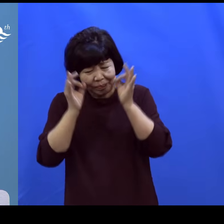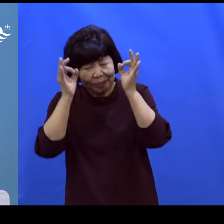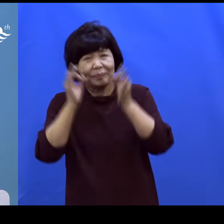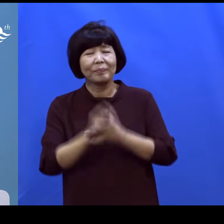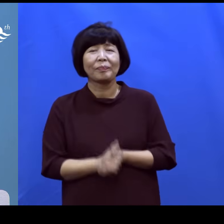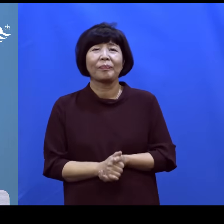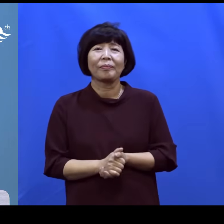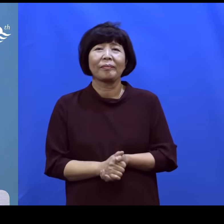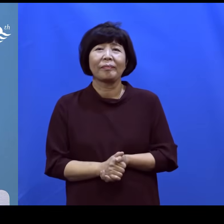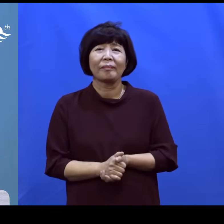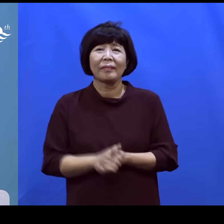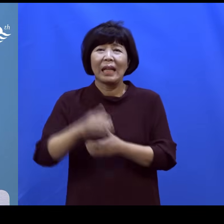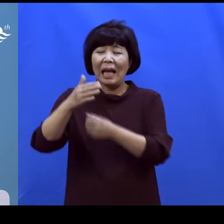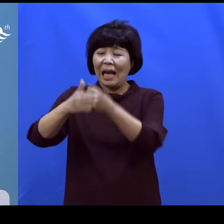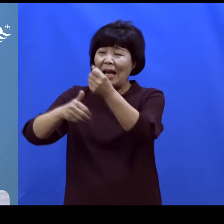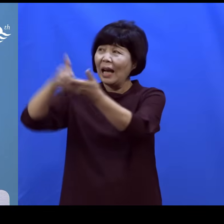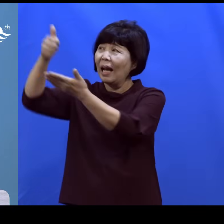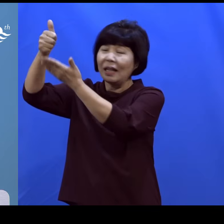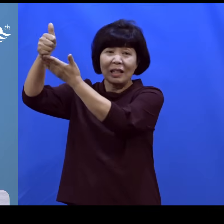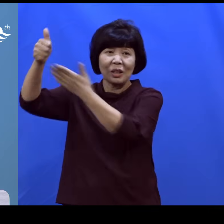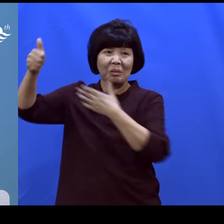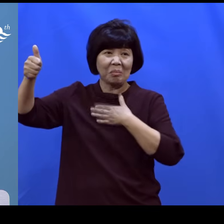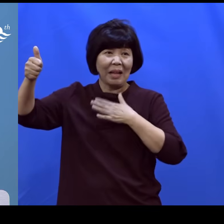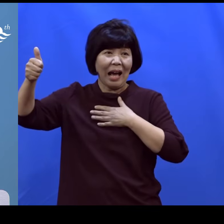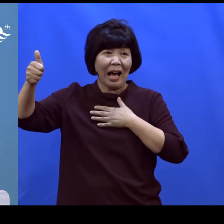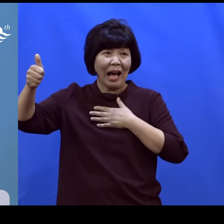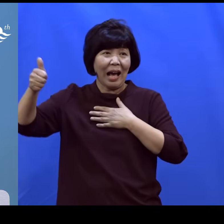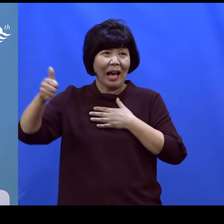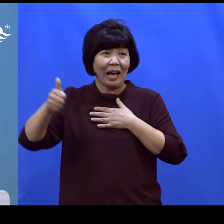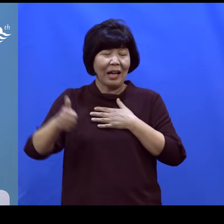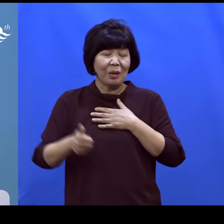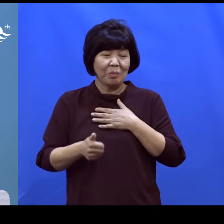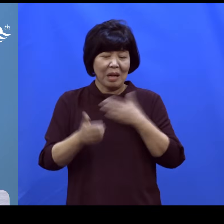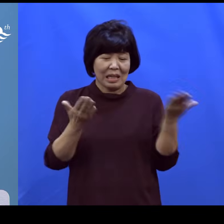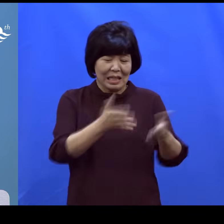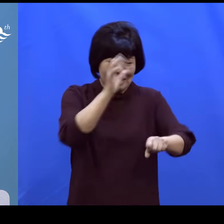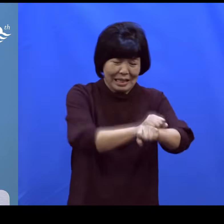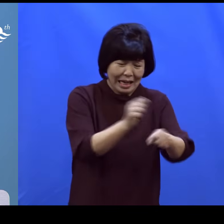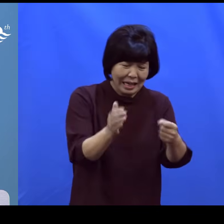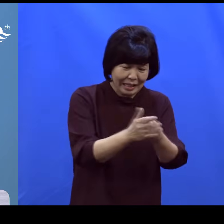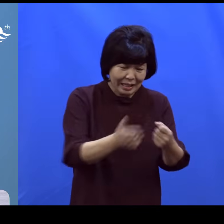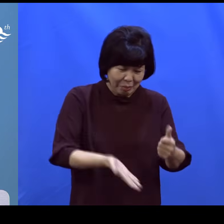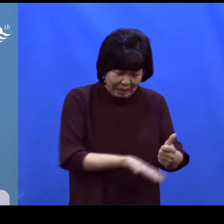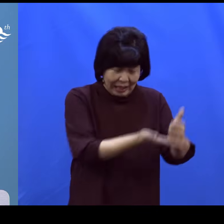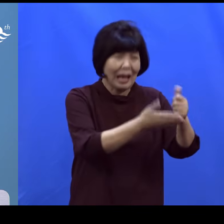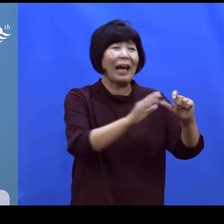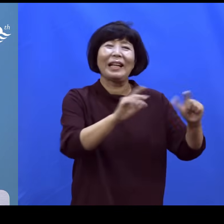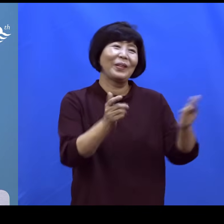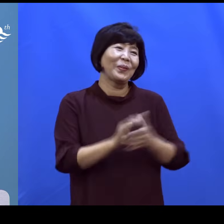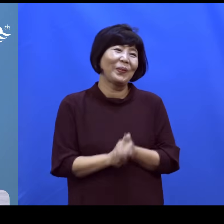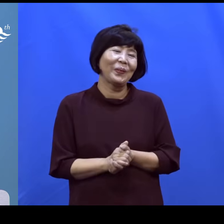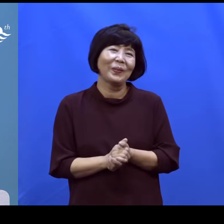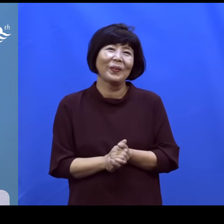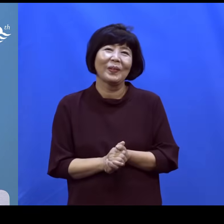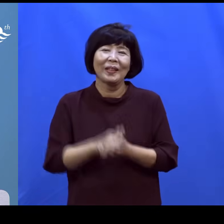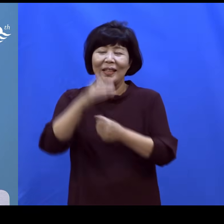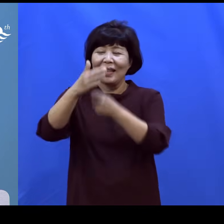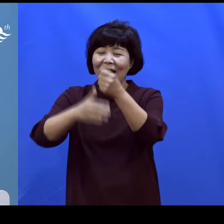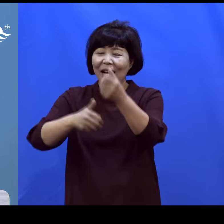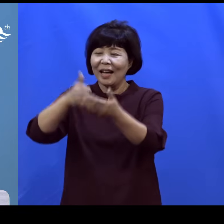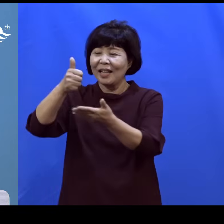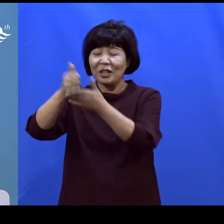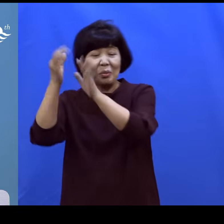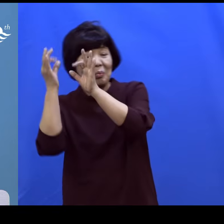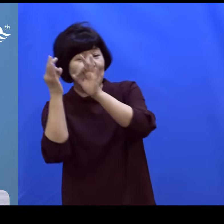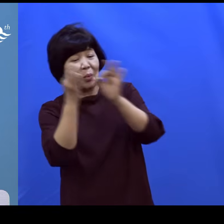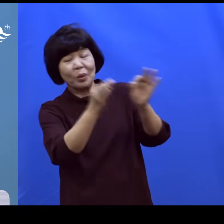하나님은 여러분, 내가 뭐 대단한 일을 한다고 하나님이 감동받으실 분이 아니에요. 여러분, 뭐가 대단한 거겠어요? 하나님 앞에 뭐가 대단한